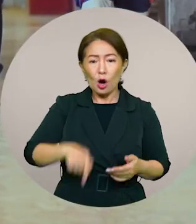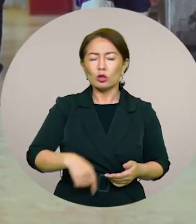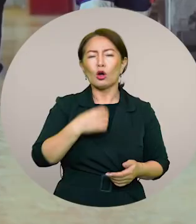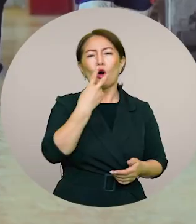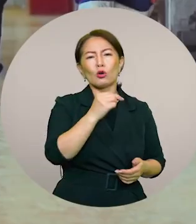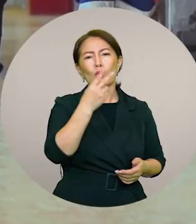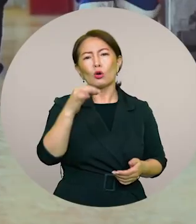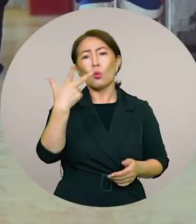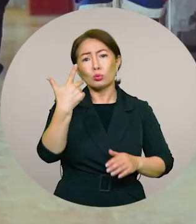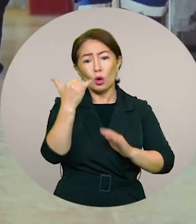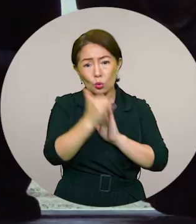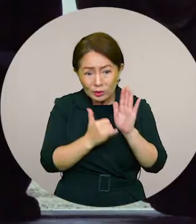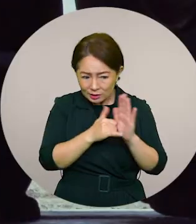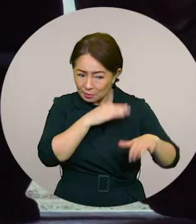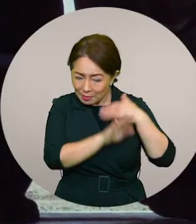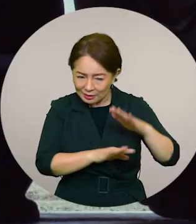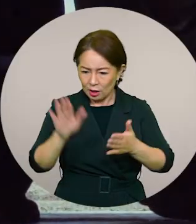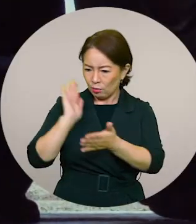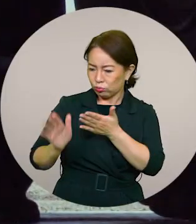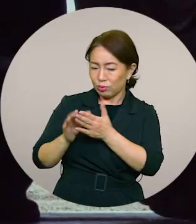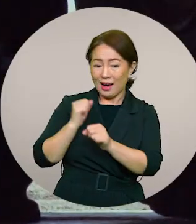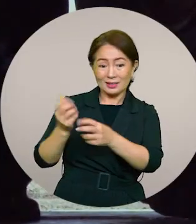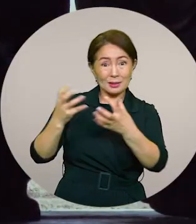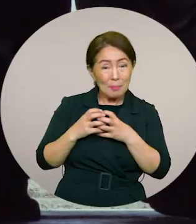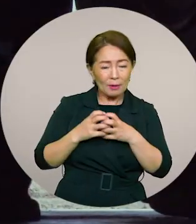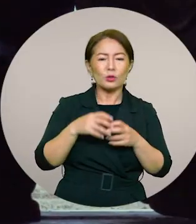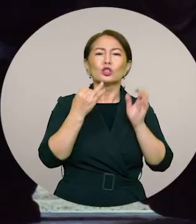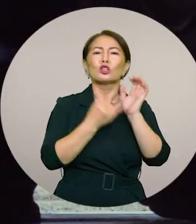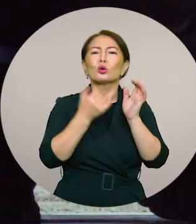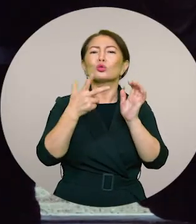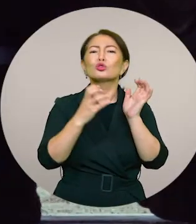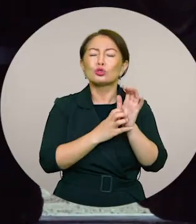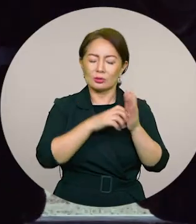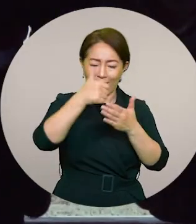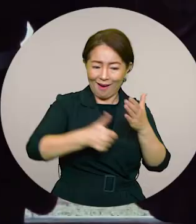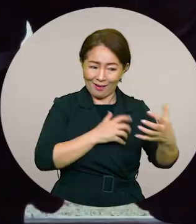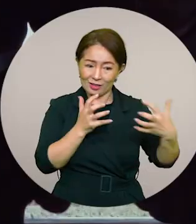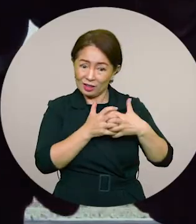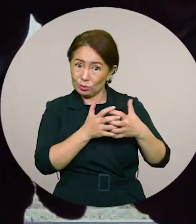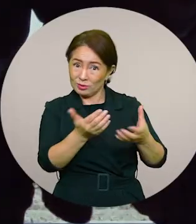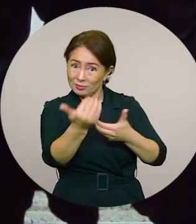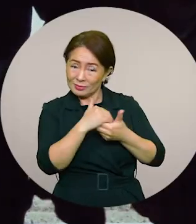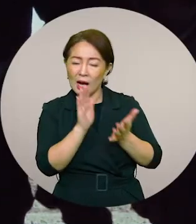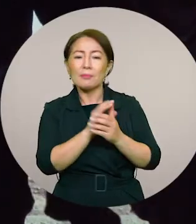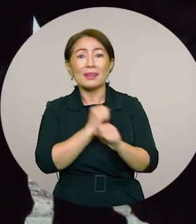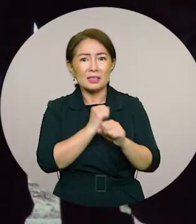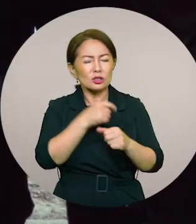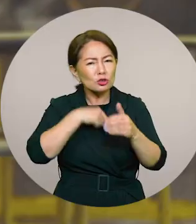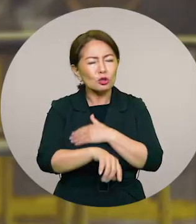3 дугаар улирлын байдлаар үйл ажиллагааны худалдан авалтын баг 739 ханган нийлүүлэгчтэй хамтран ажиллажээ.